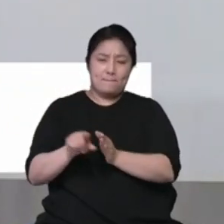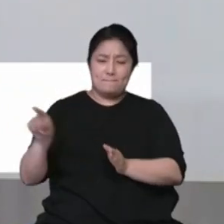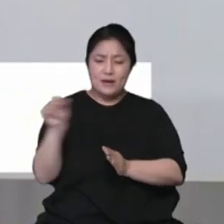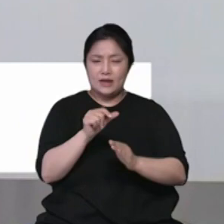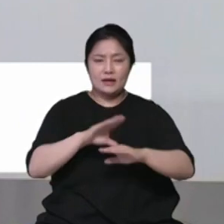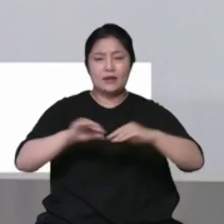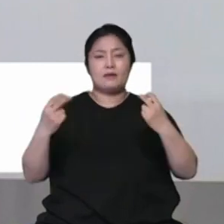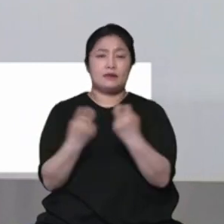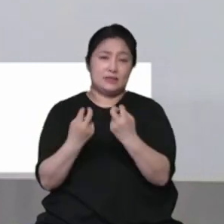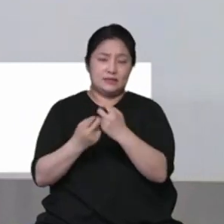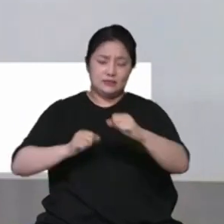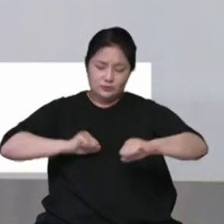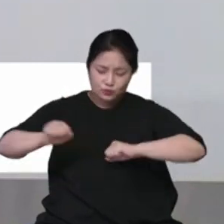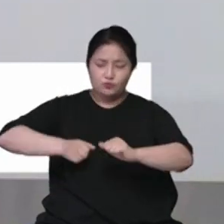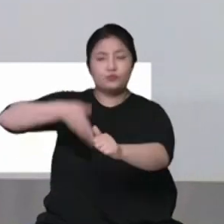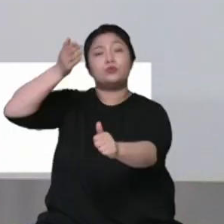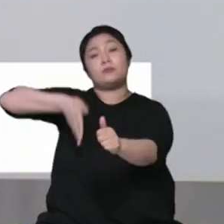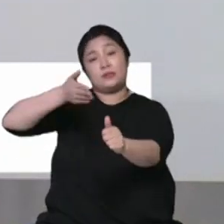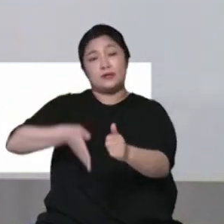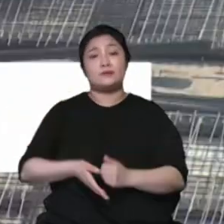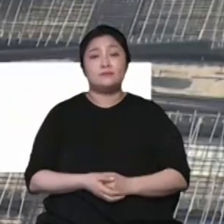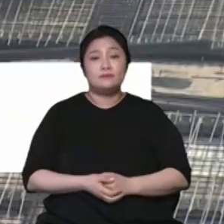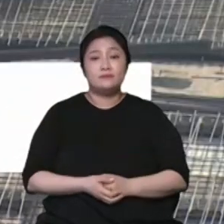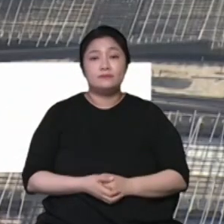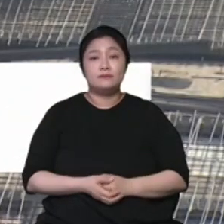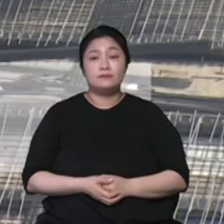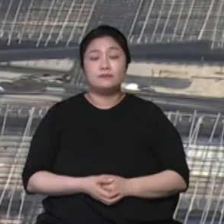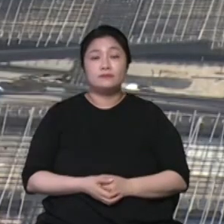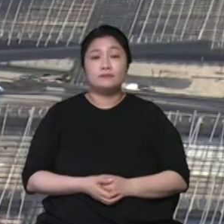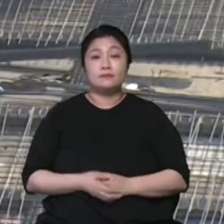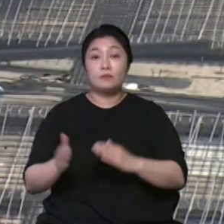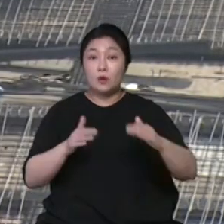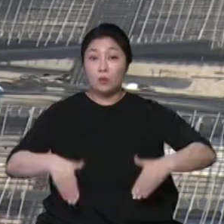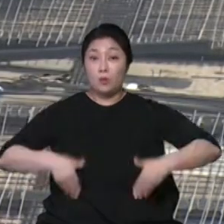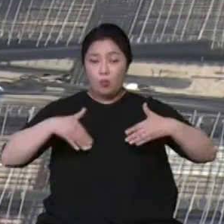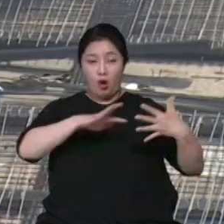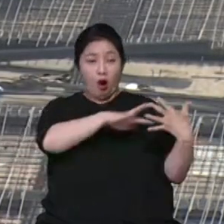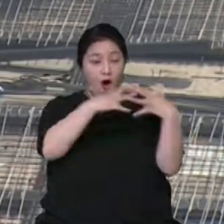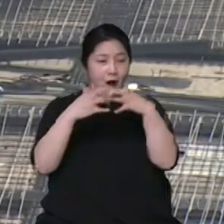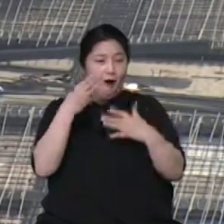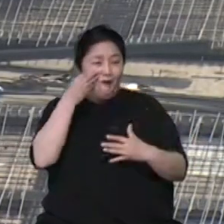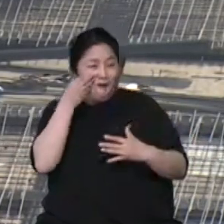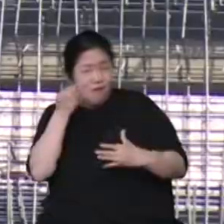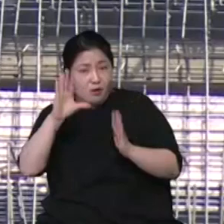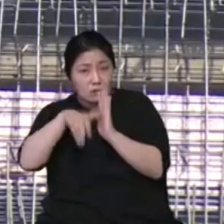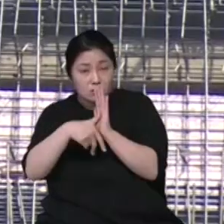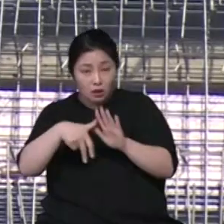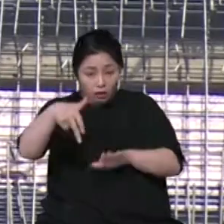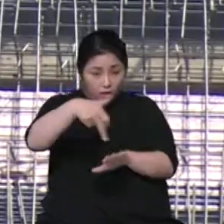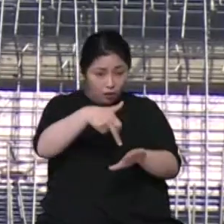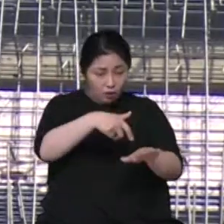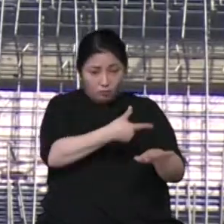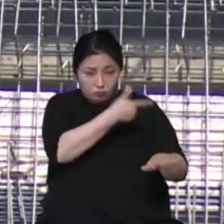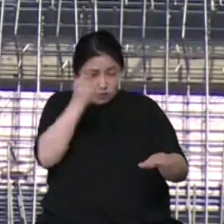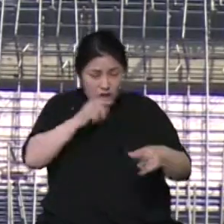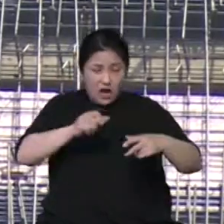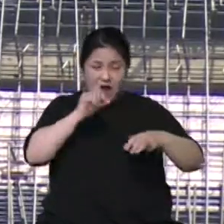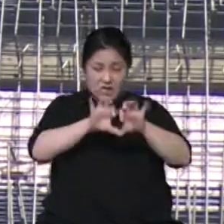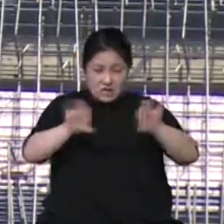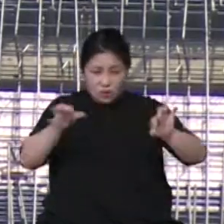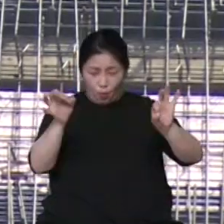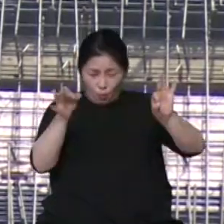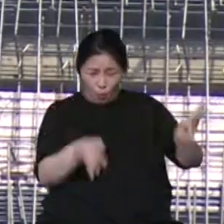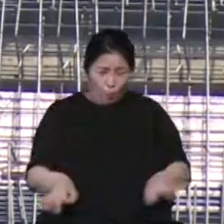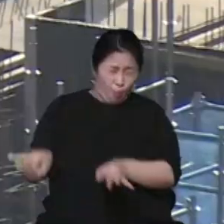빠른 대책 세우고 실행에 옮겨주시기 바랍니다. 봄철 건설 성수기에 시멘트 부족과 철근 등